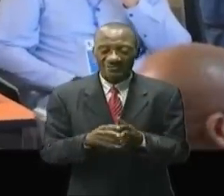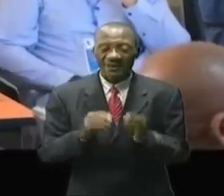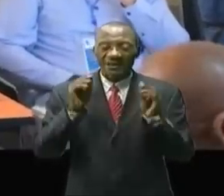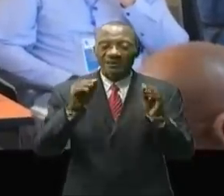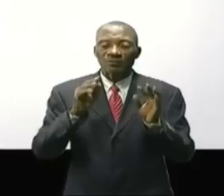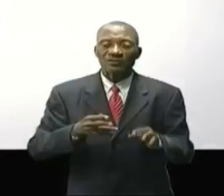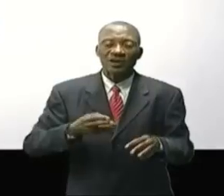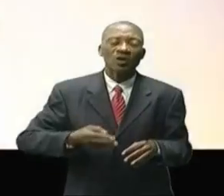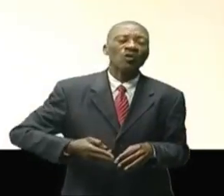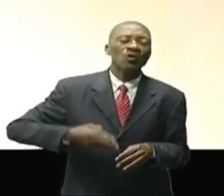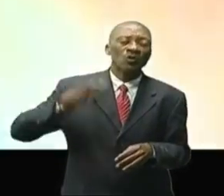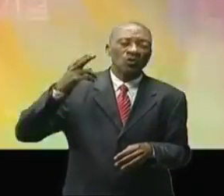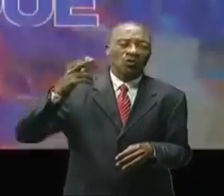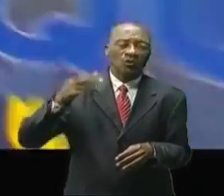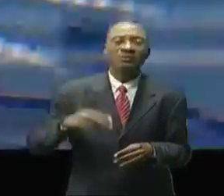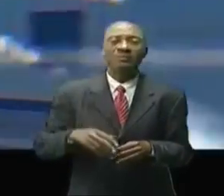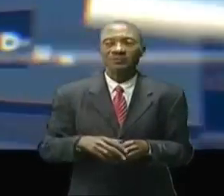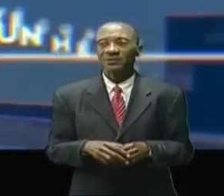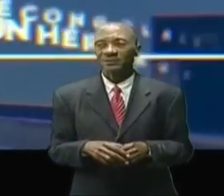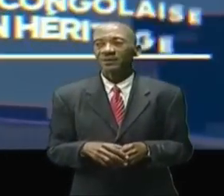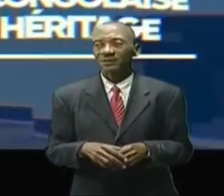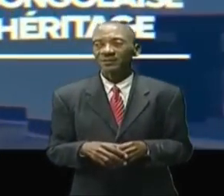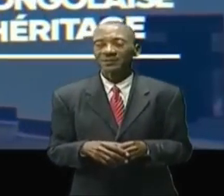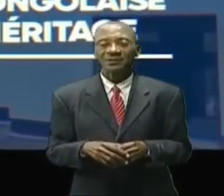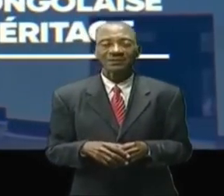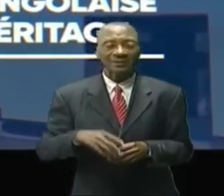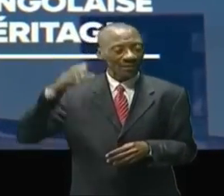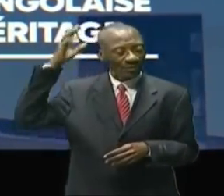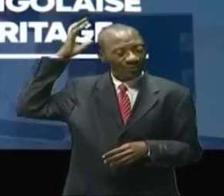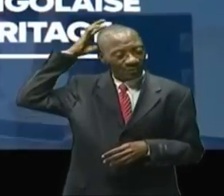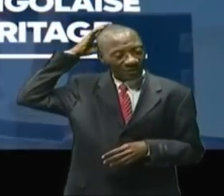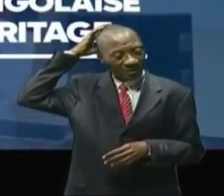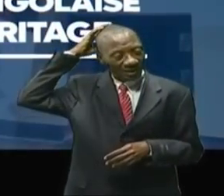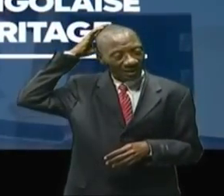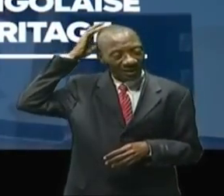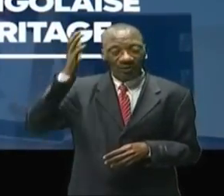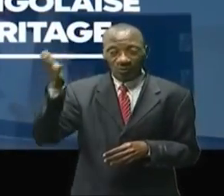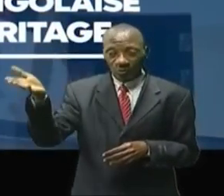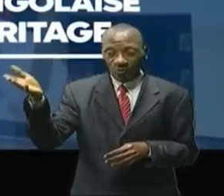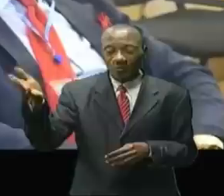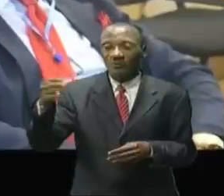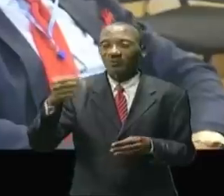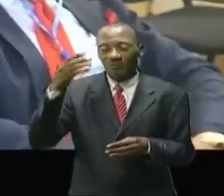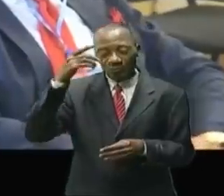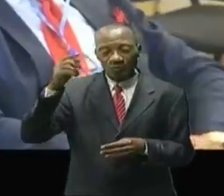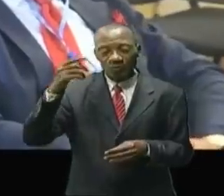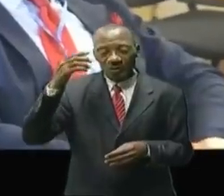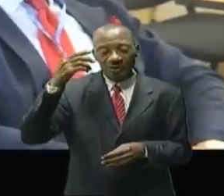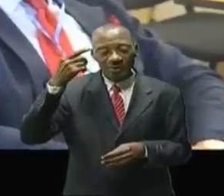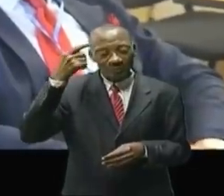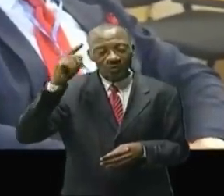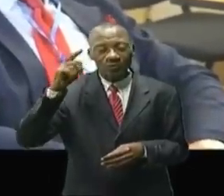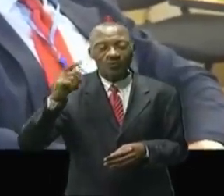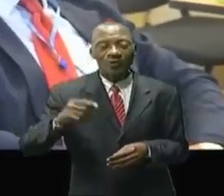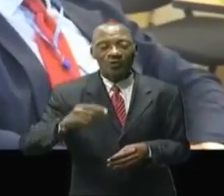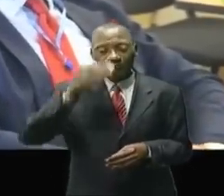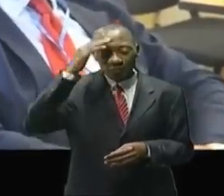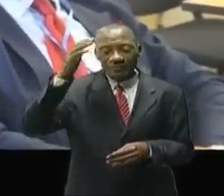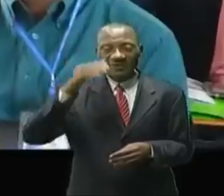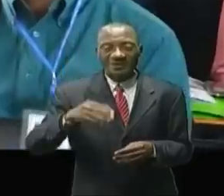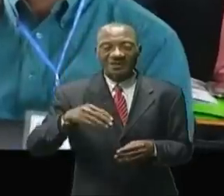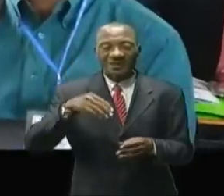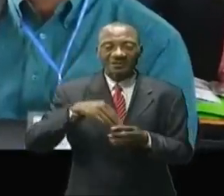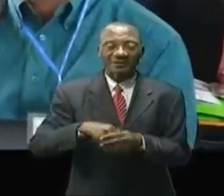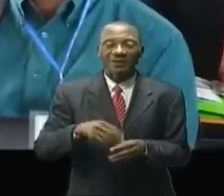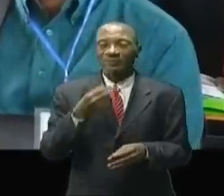thème central « Monseigneur Tarsis Tshibango et l'Université congolaise, les défis d'un héritage ». Au terme de ces assises de haute portée